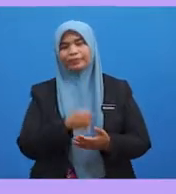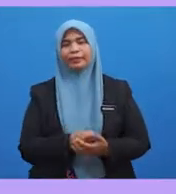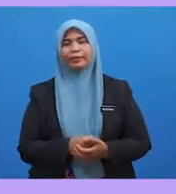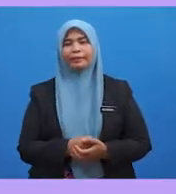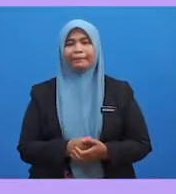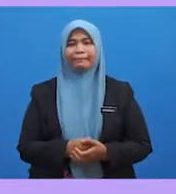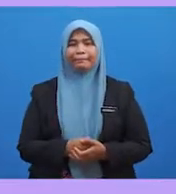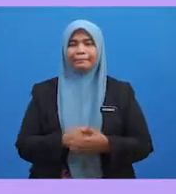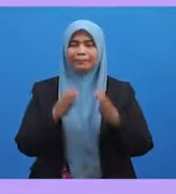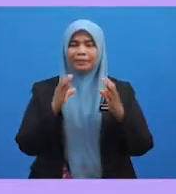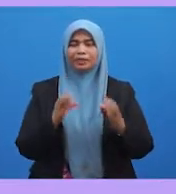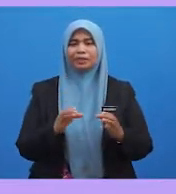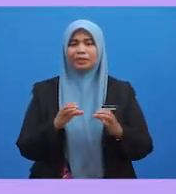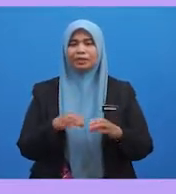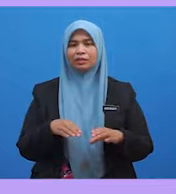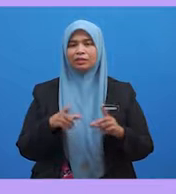atau berjemaah.